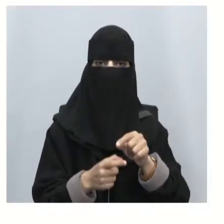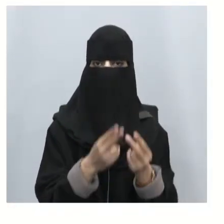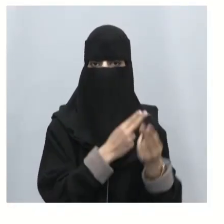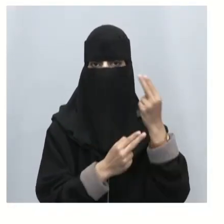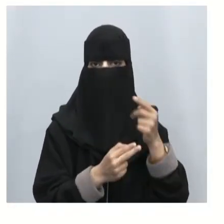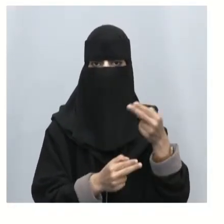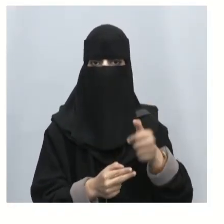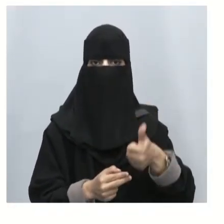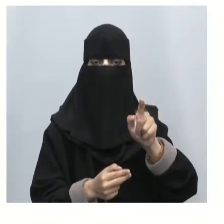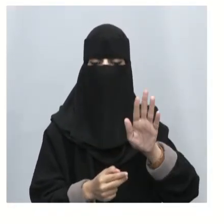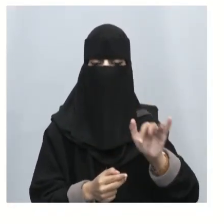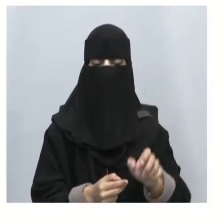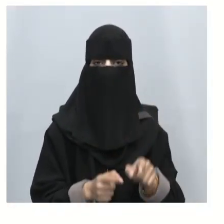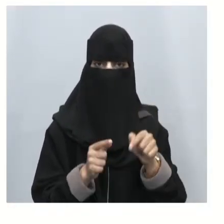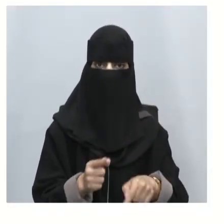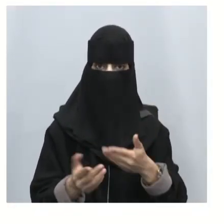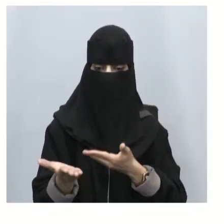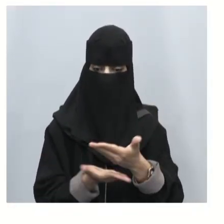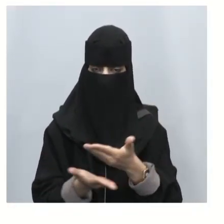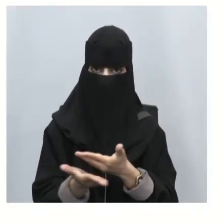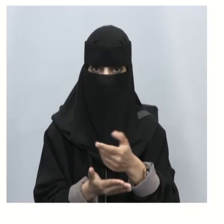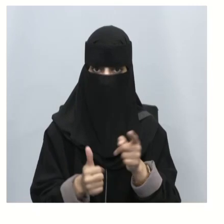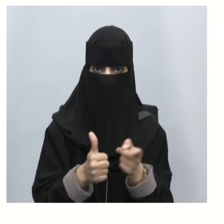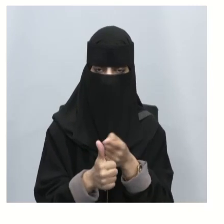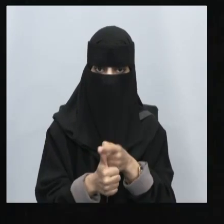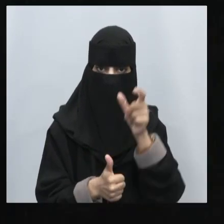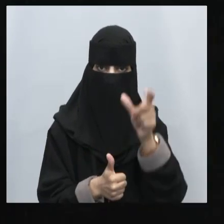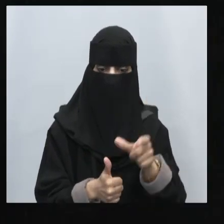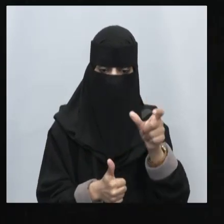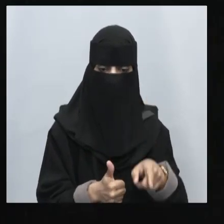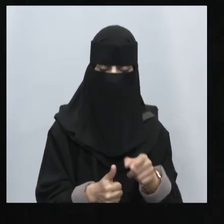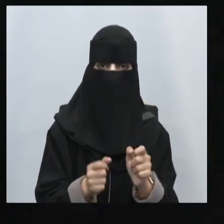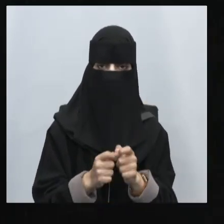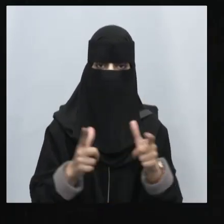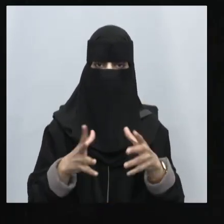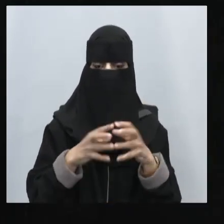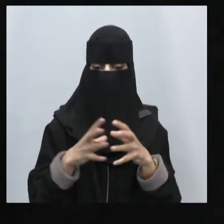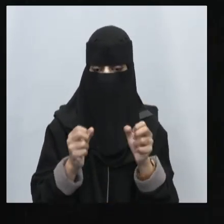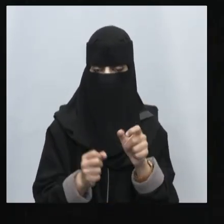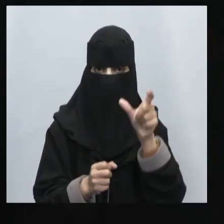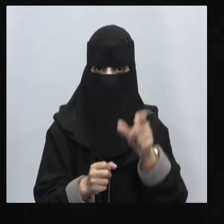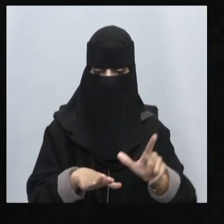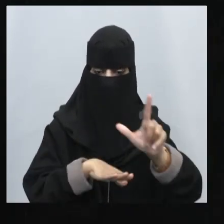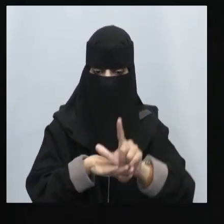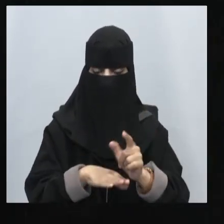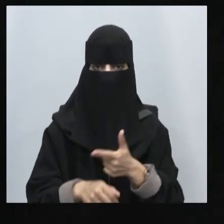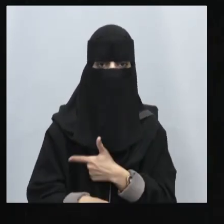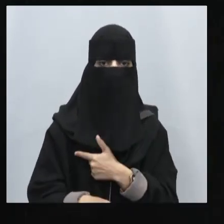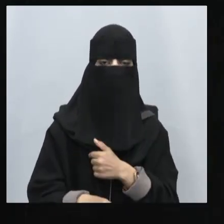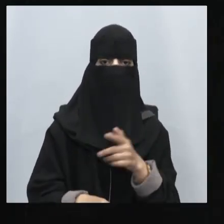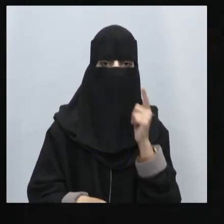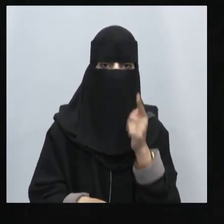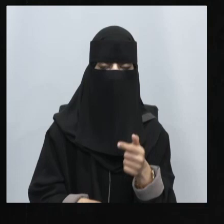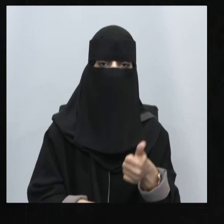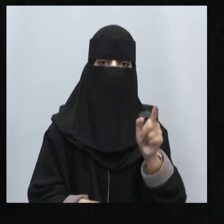نبدا بالحديث الان طلابي وطالباتي عن اول هؤلاء الخلفاء بشكل مفصل وهو الخليفه الاول من